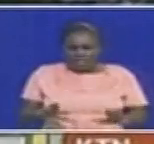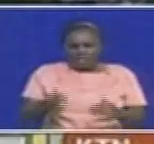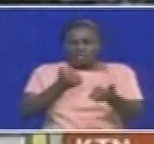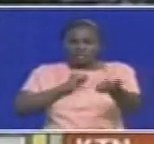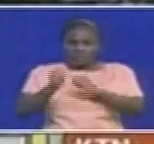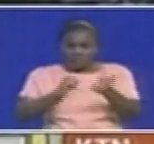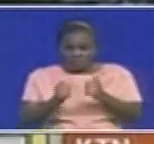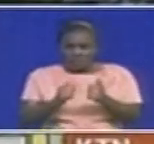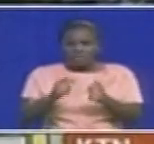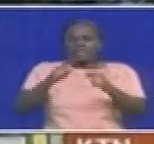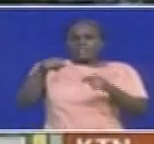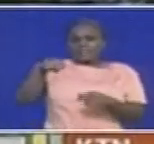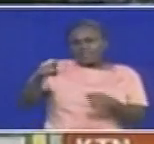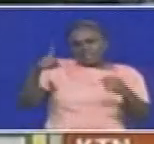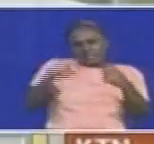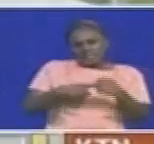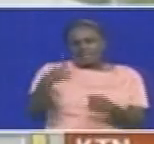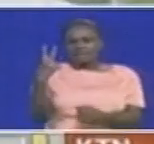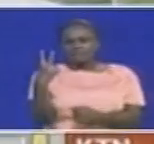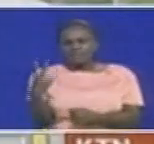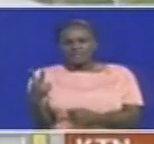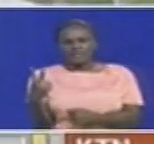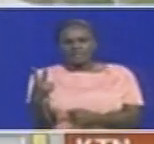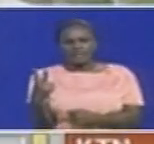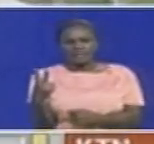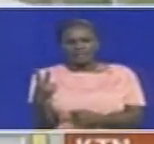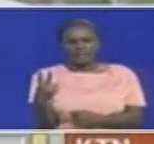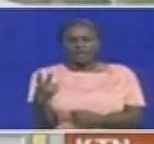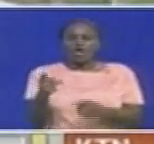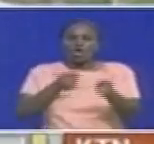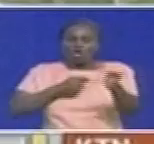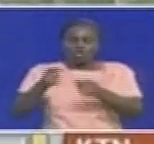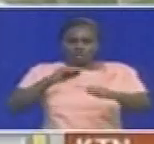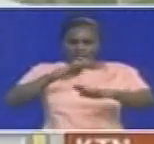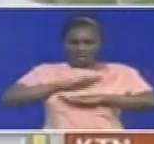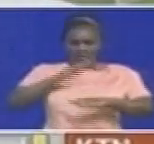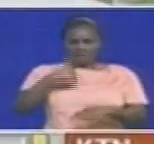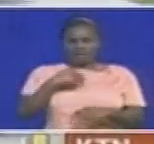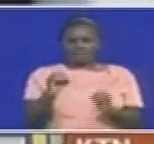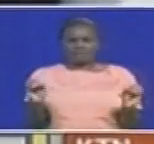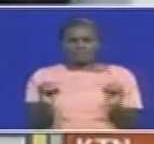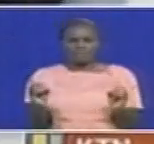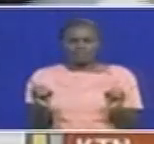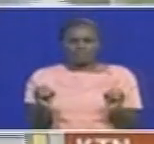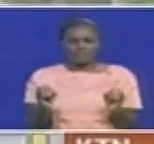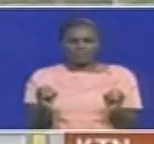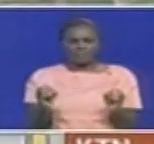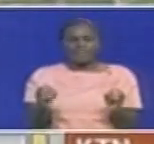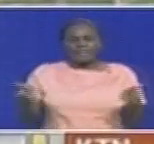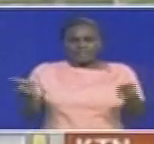huo chini 6-2. I didn't have enough control. Yeah, so